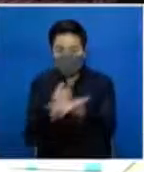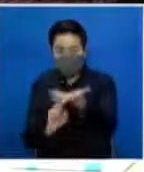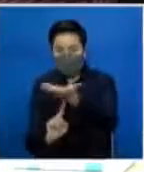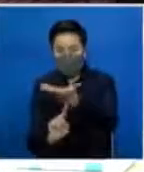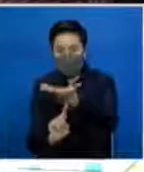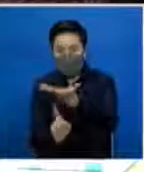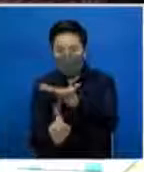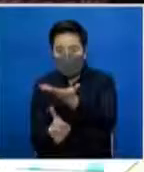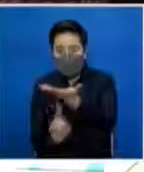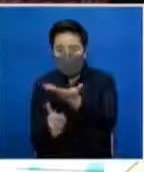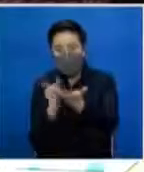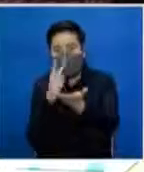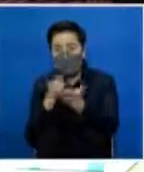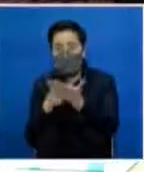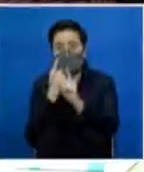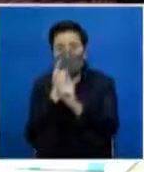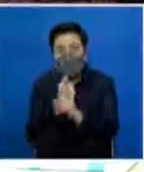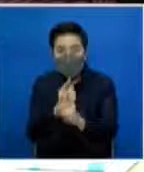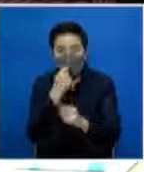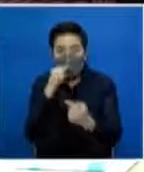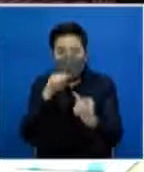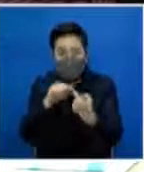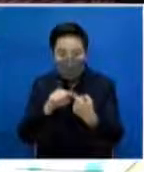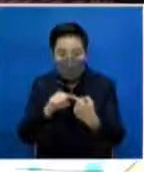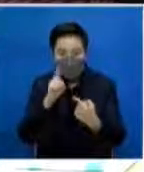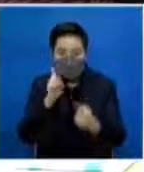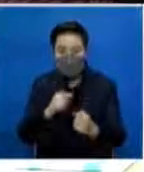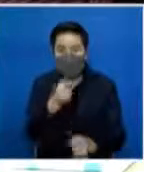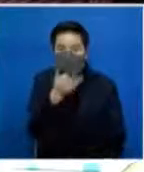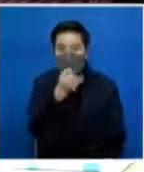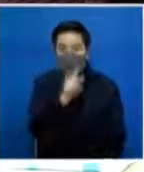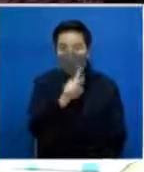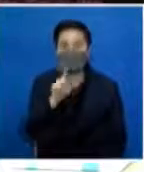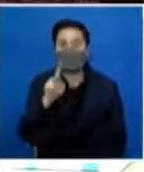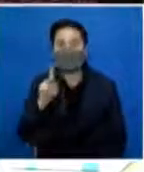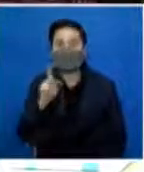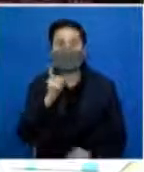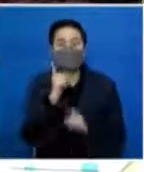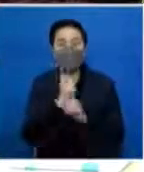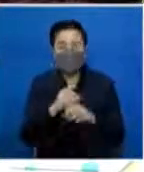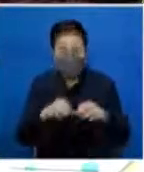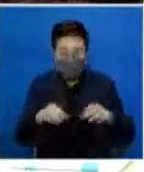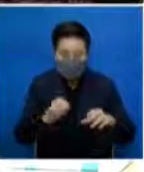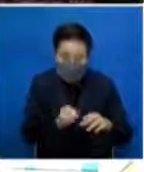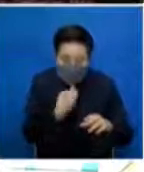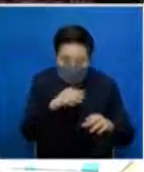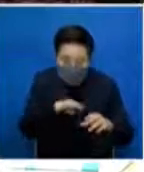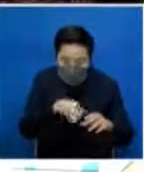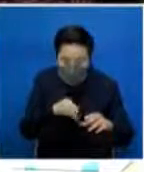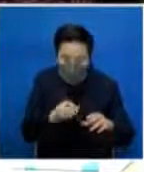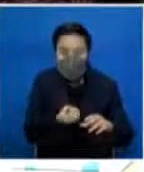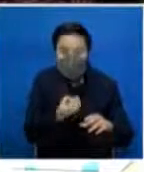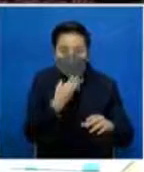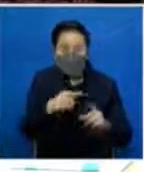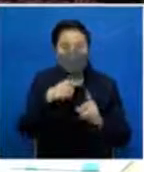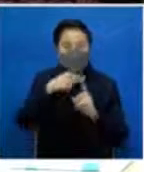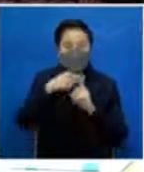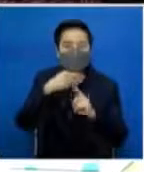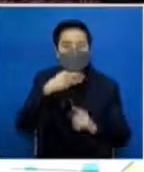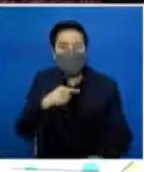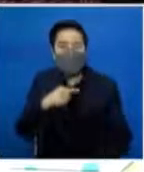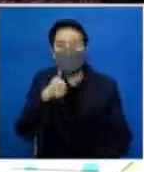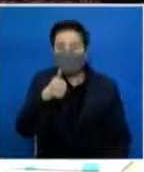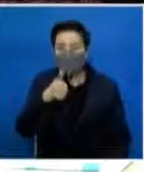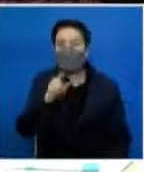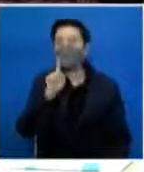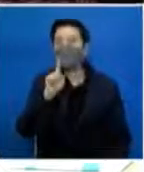โดยน้ำหนักของลูกบอลที่สุ่มขึ้นมาจะต้องมีน้ำหนัก11กรัมตามที่ระบุไว้บนฝากล่องหรือคลาดเคลื่อนบวกลบไม่เกิน